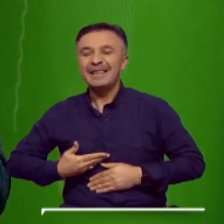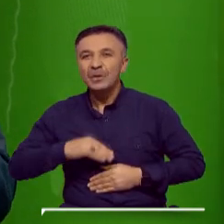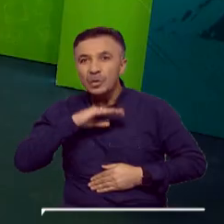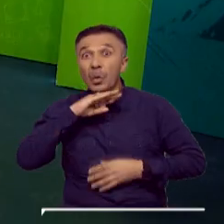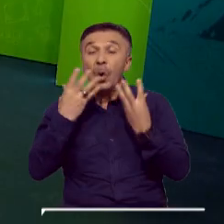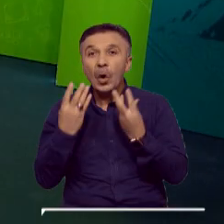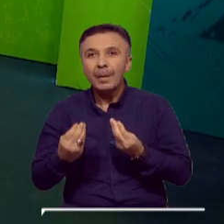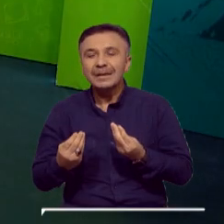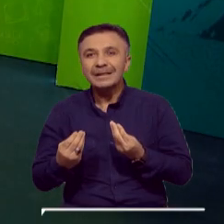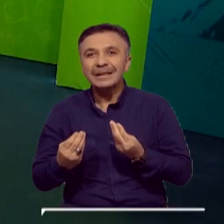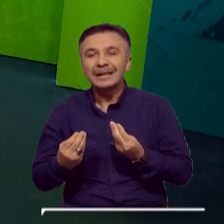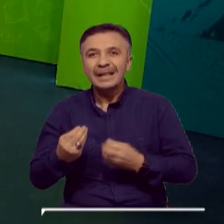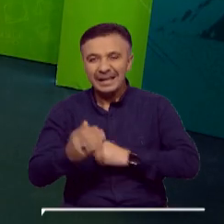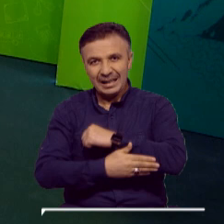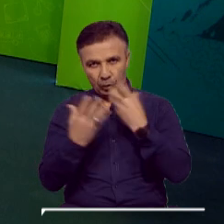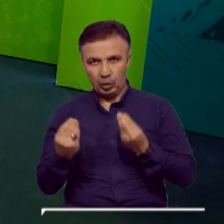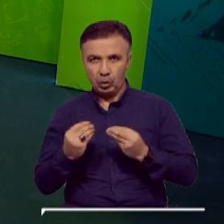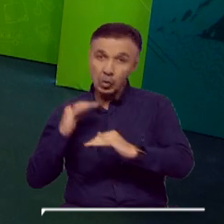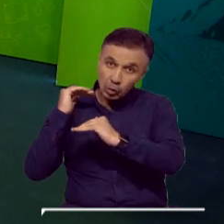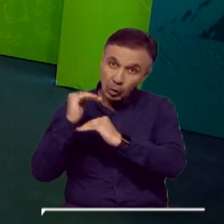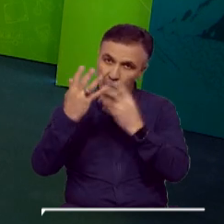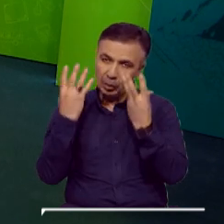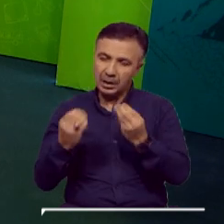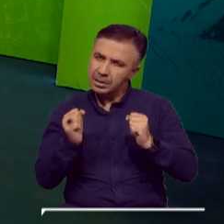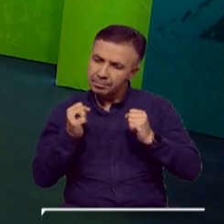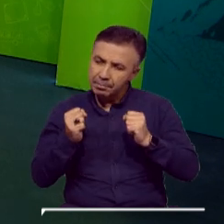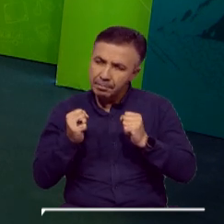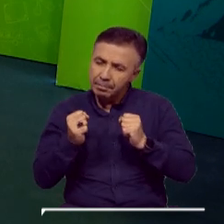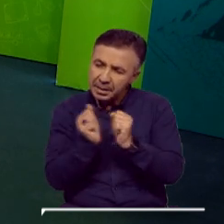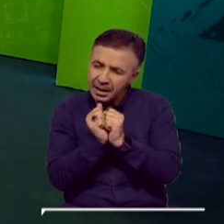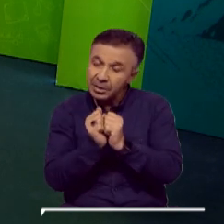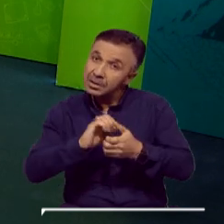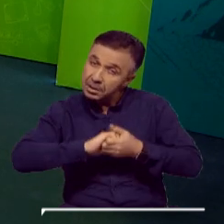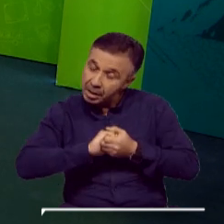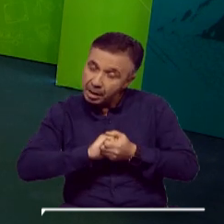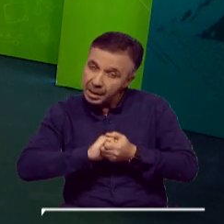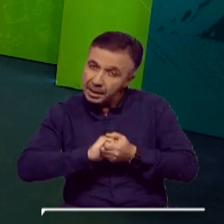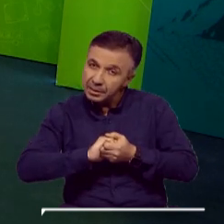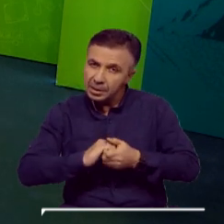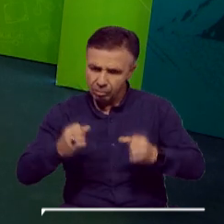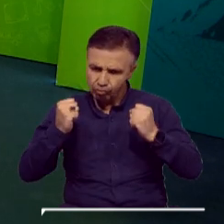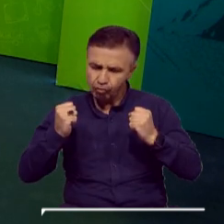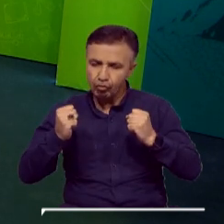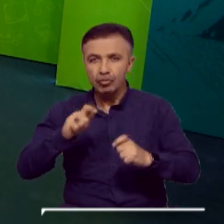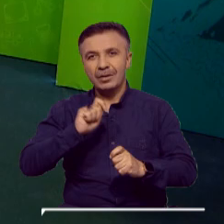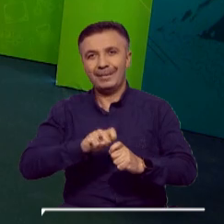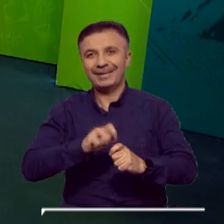sağlar. Toplum olarak birliğimizi ve beraberliğimizi güçlendirir.